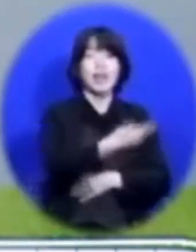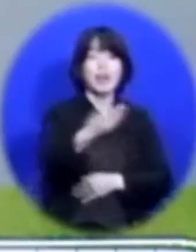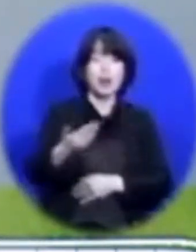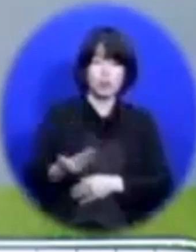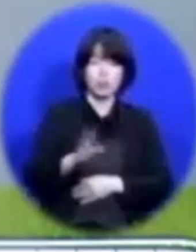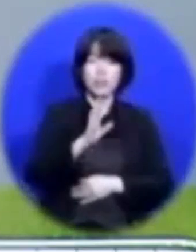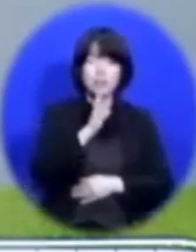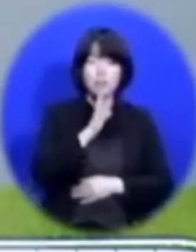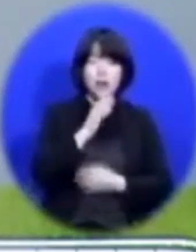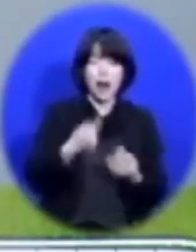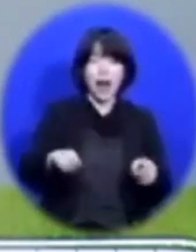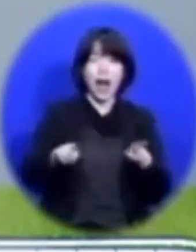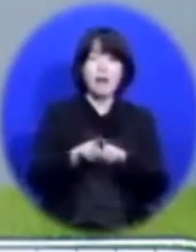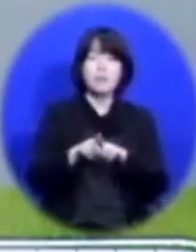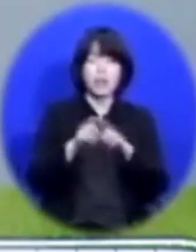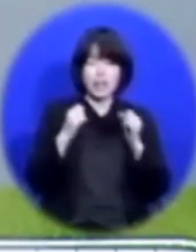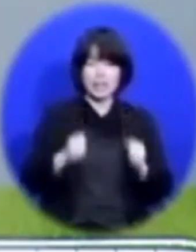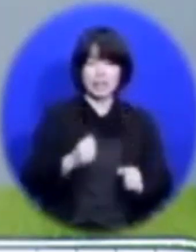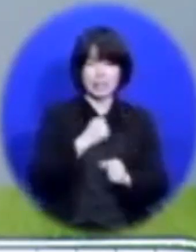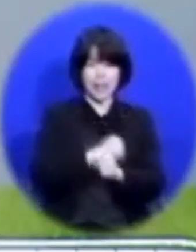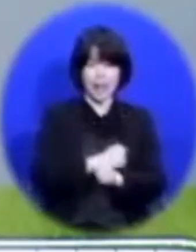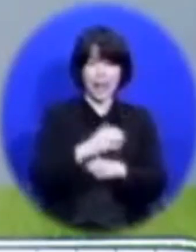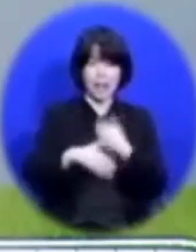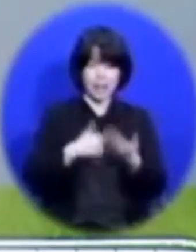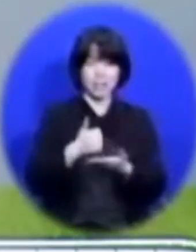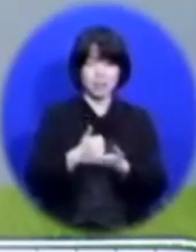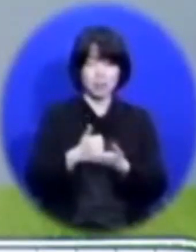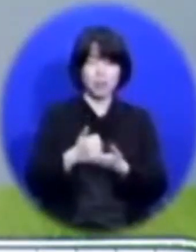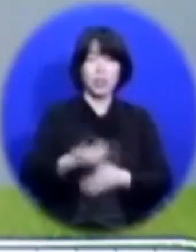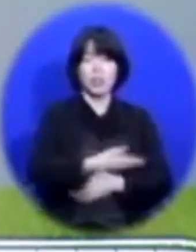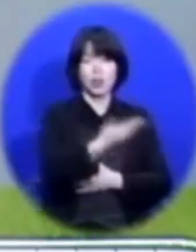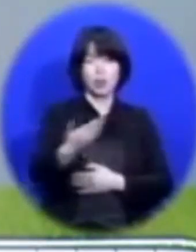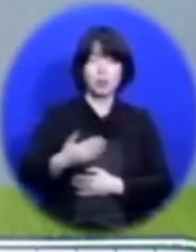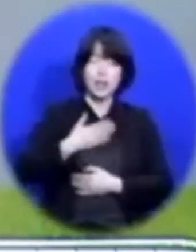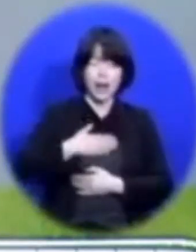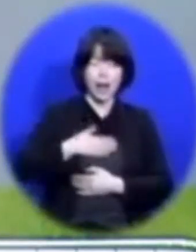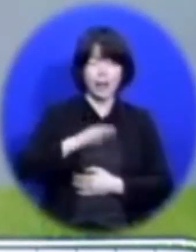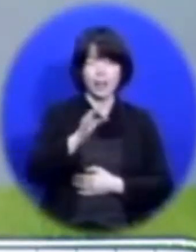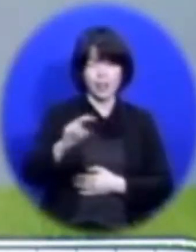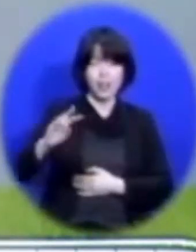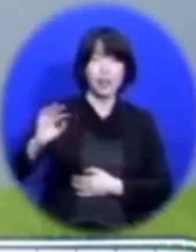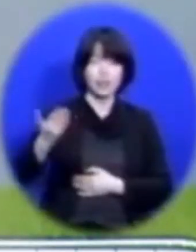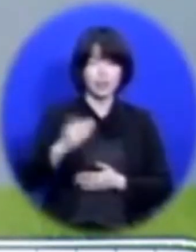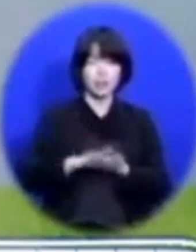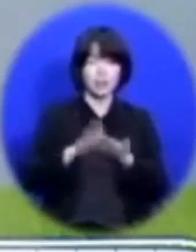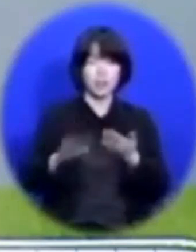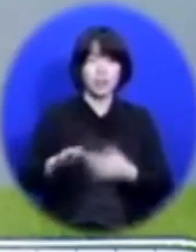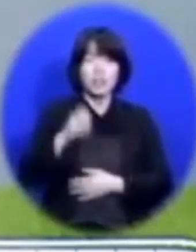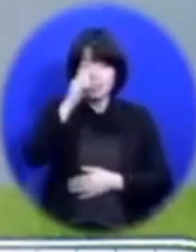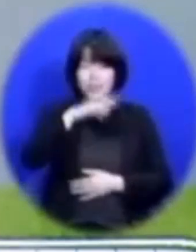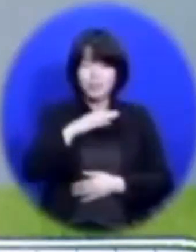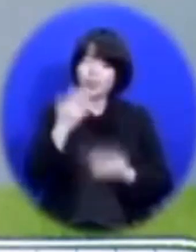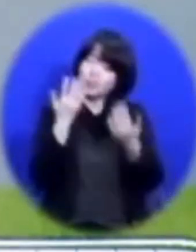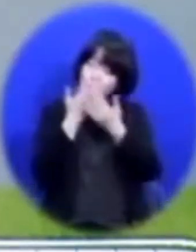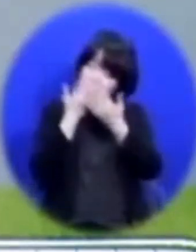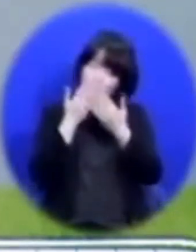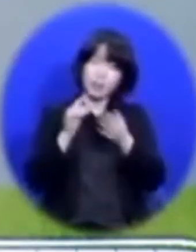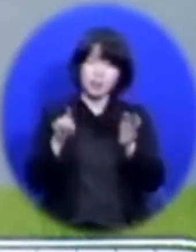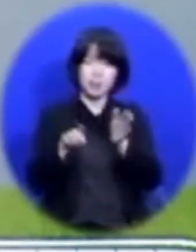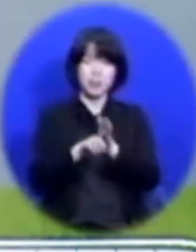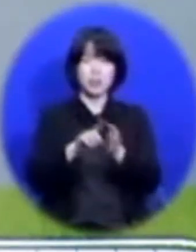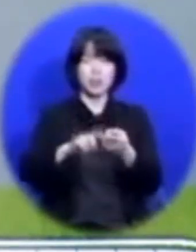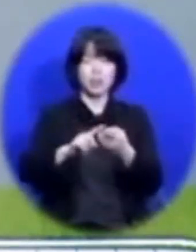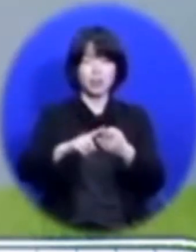그들과함께하시는하나님의은혜를진정으로받았다면,하나님께서 참으로여러분과함께계심을알아야합니다. 막연